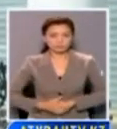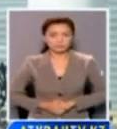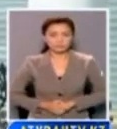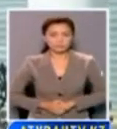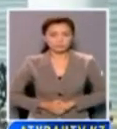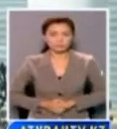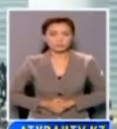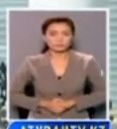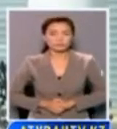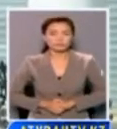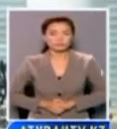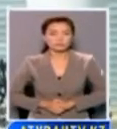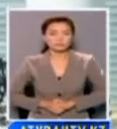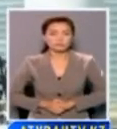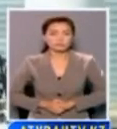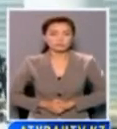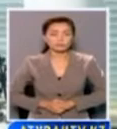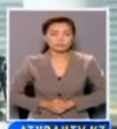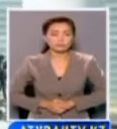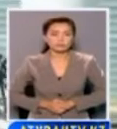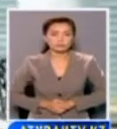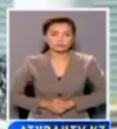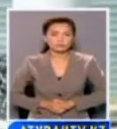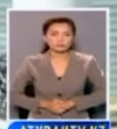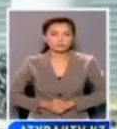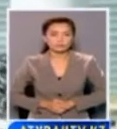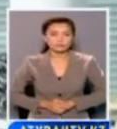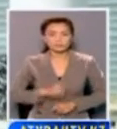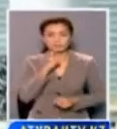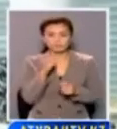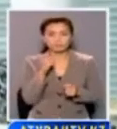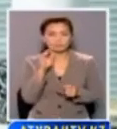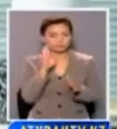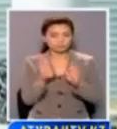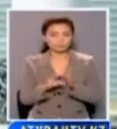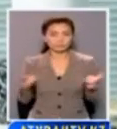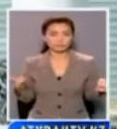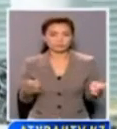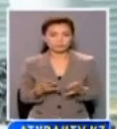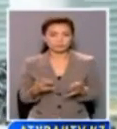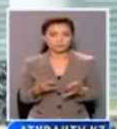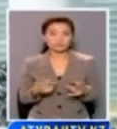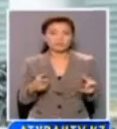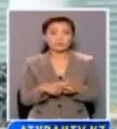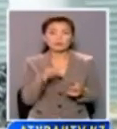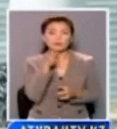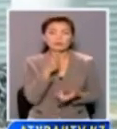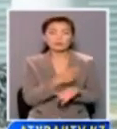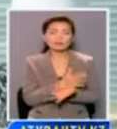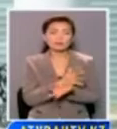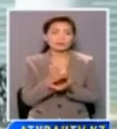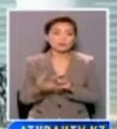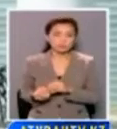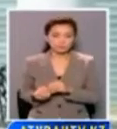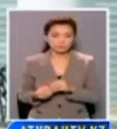Обращение гражданам и гостям города – это соблюдать в первую очередь требования карантина.